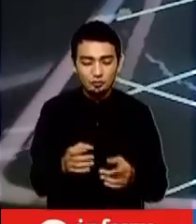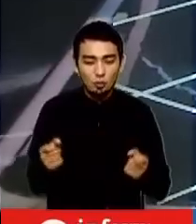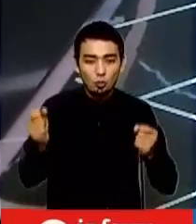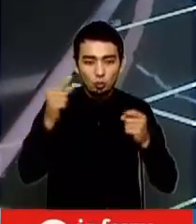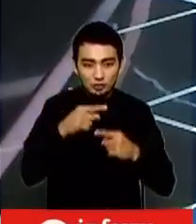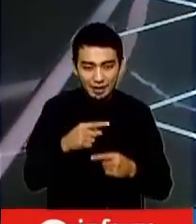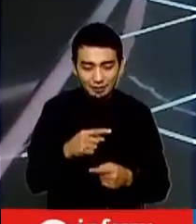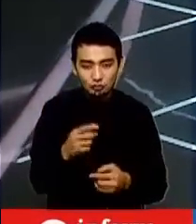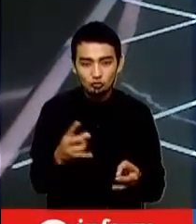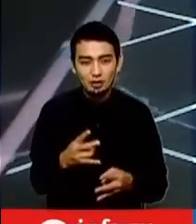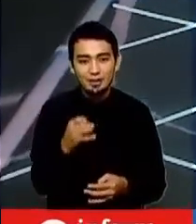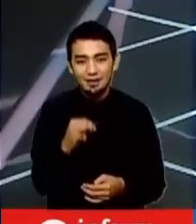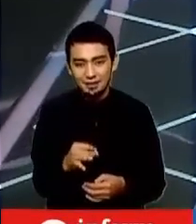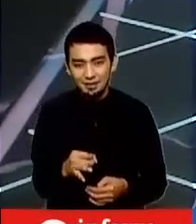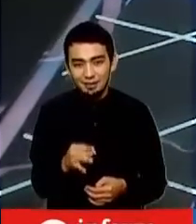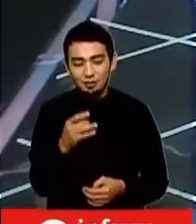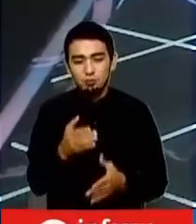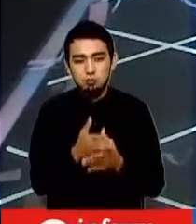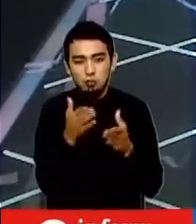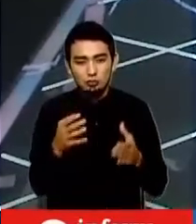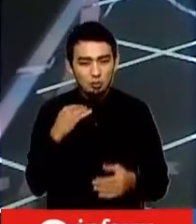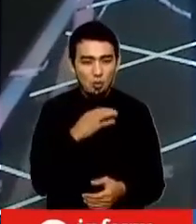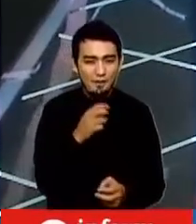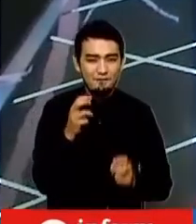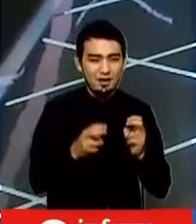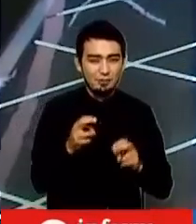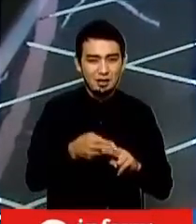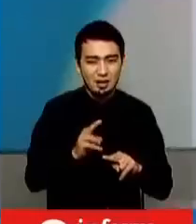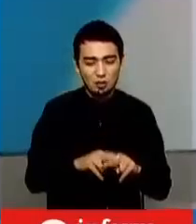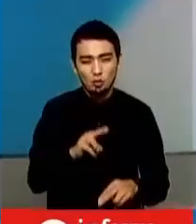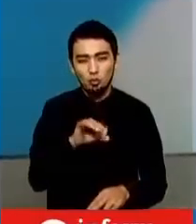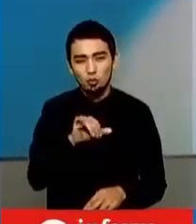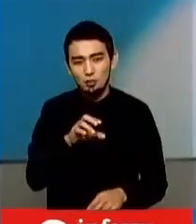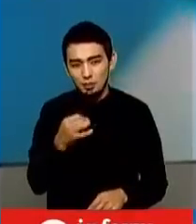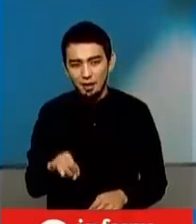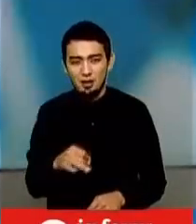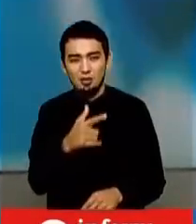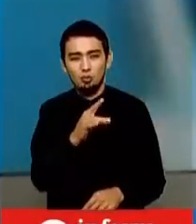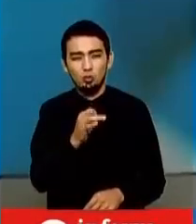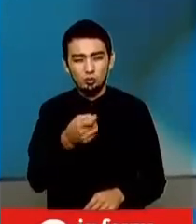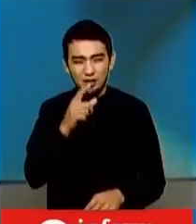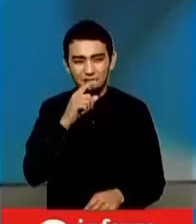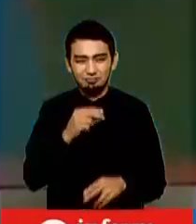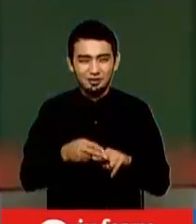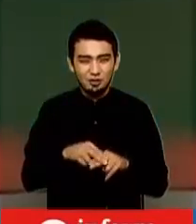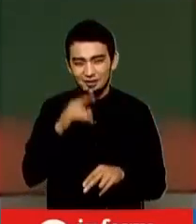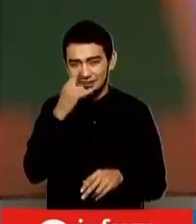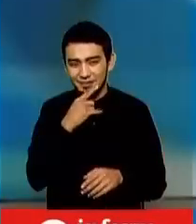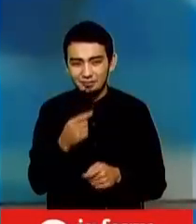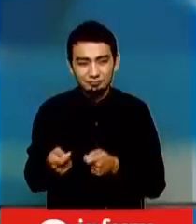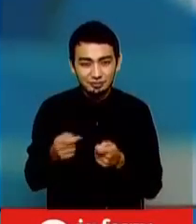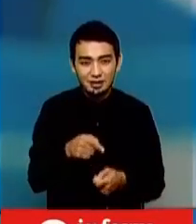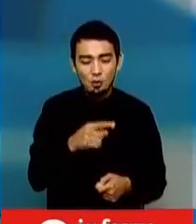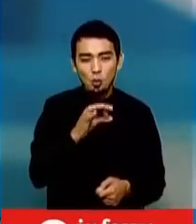И желательно у больших многих фирм, которые уже вот из Дубая, с Грузии, которые работают, у них в Казахстане должны быть